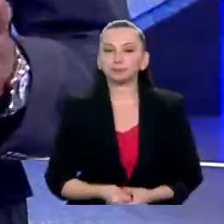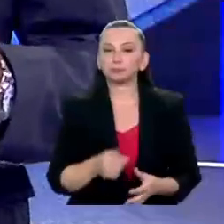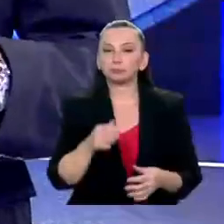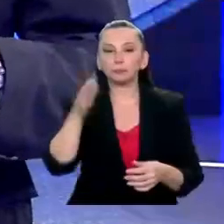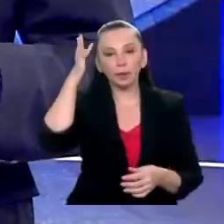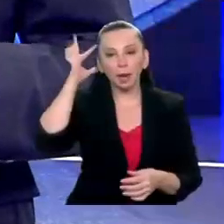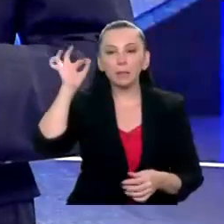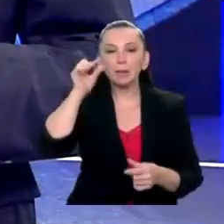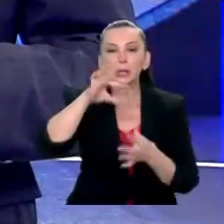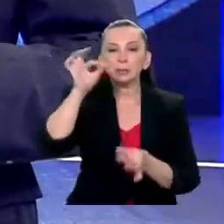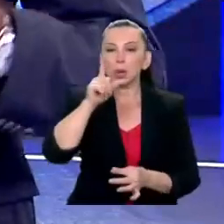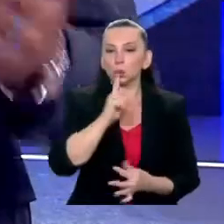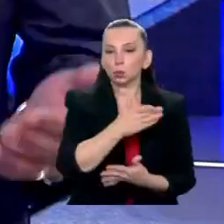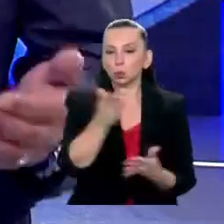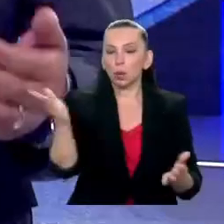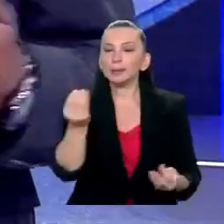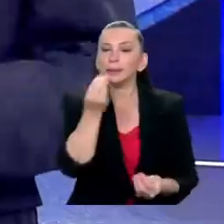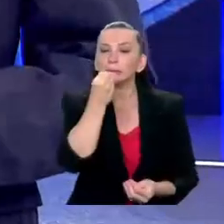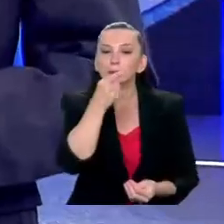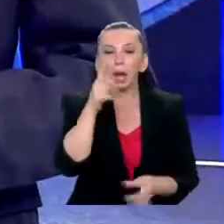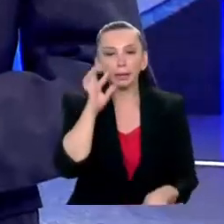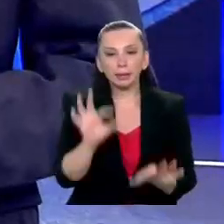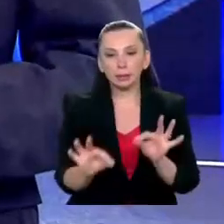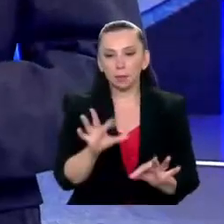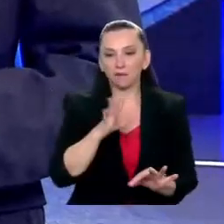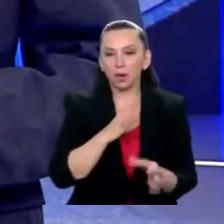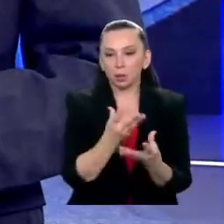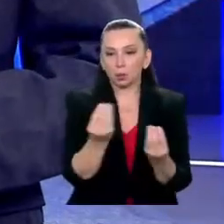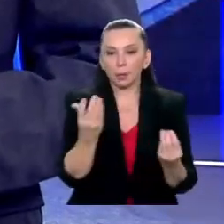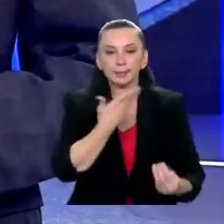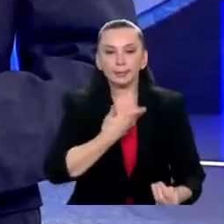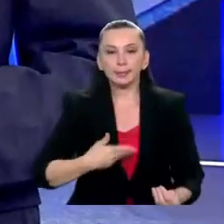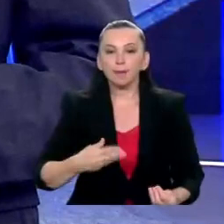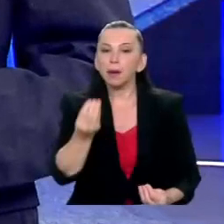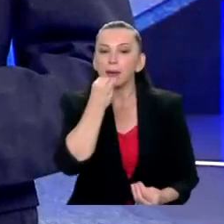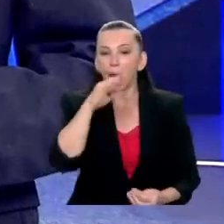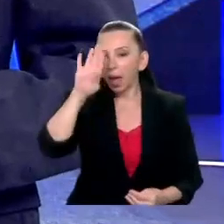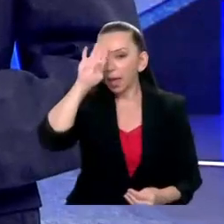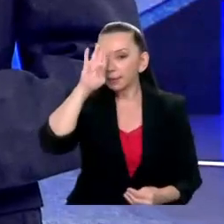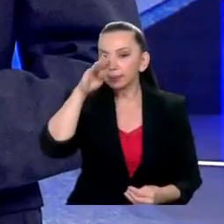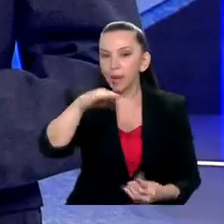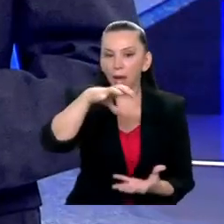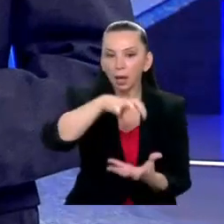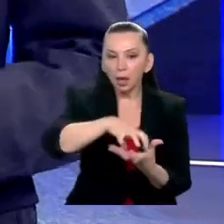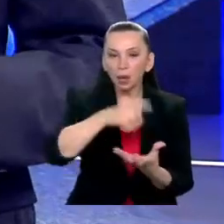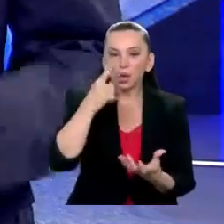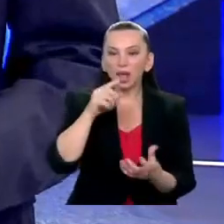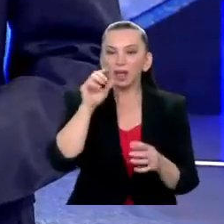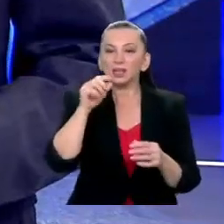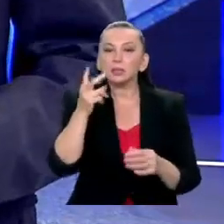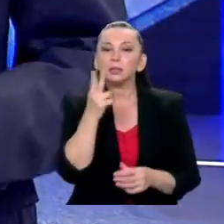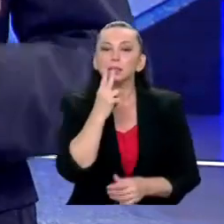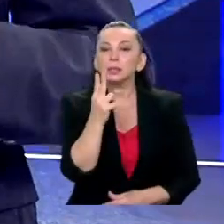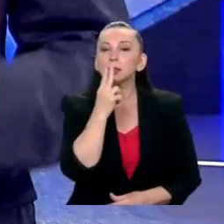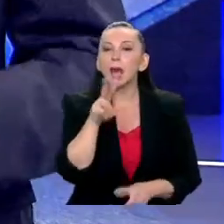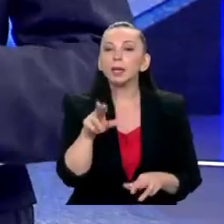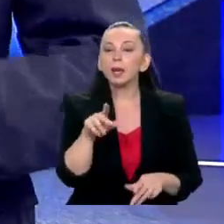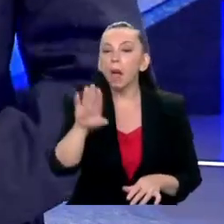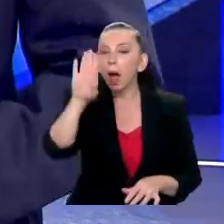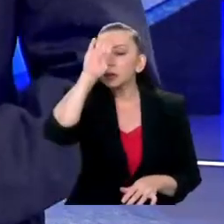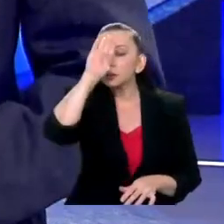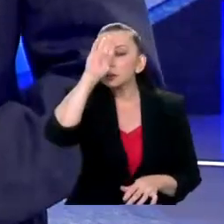Bilim insanları yüzlerce kişiyi ve gıdayı inceledi. Çok severek yediğimiz fast food yiyeceklerin tıpkı sigara gibi